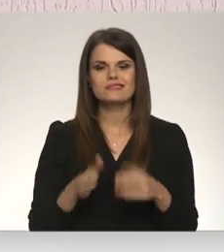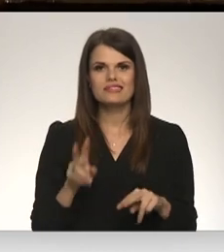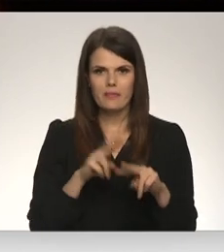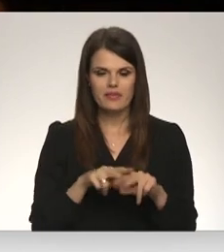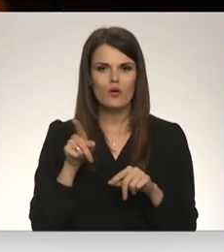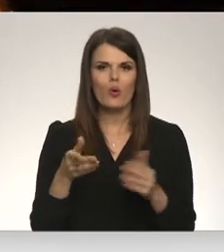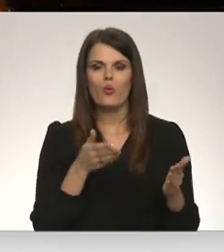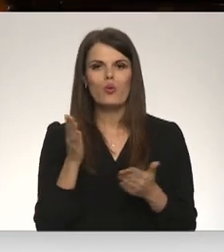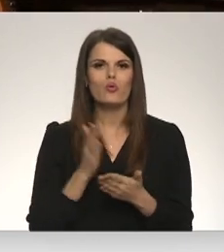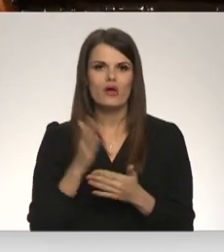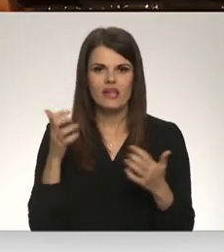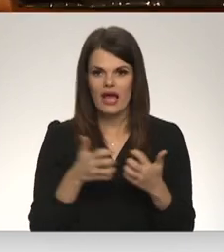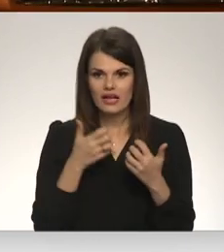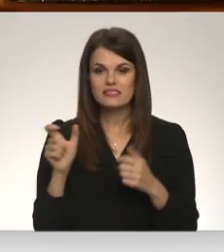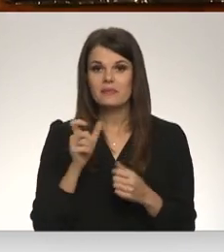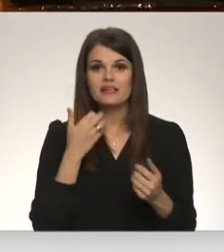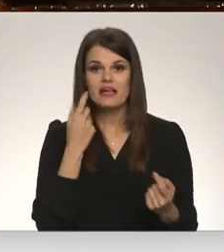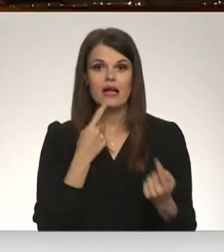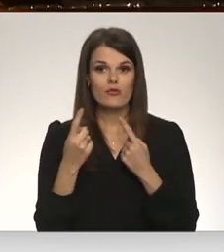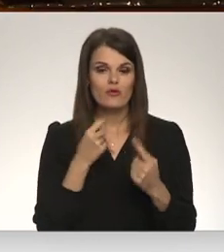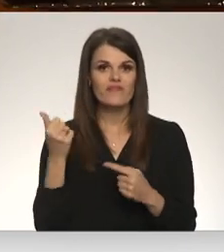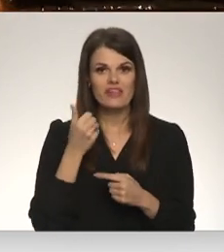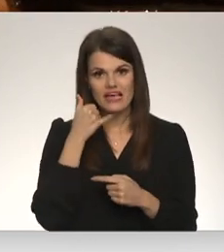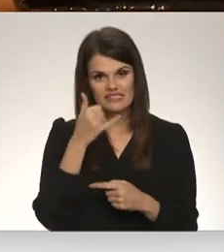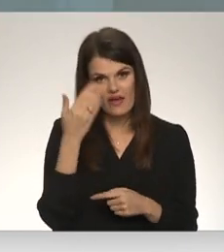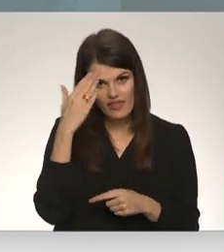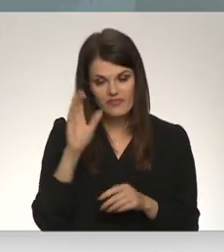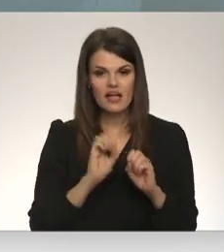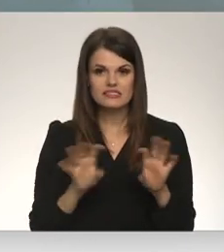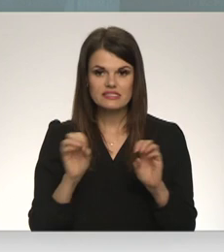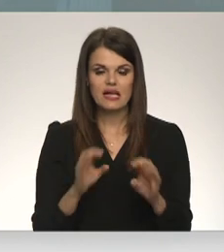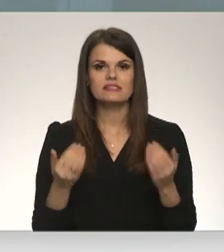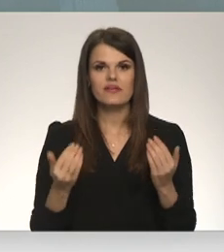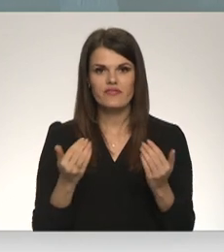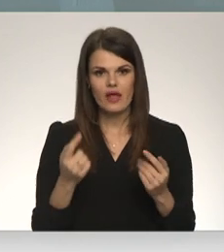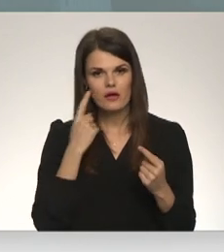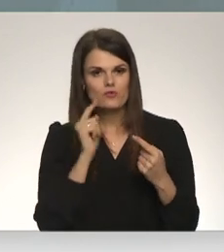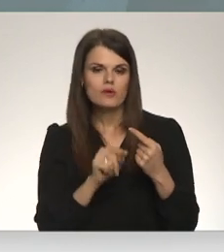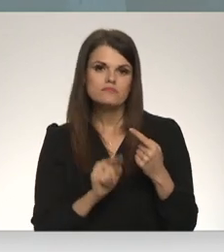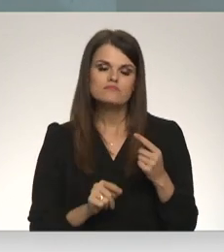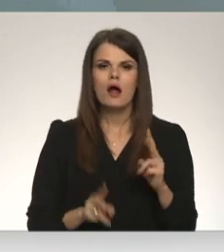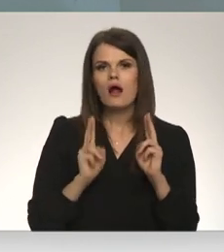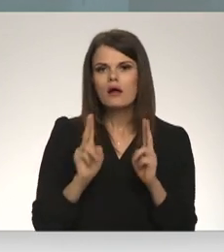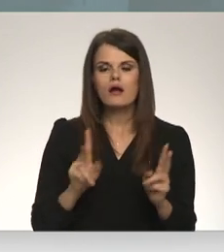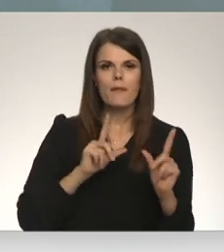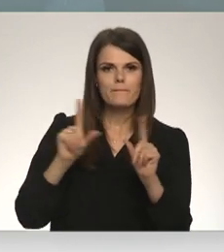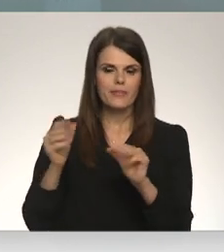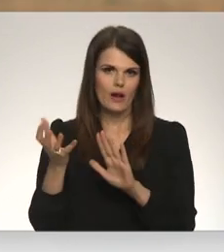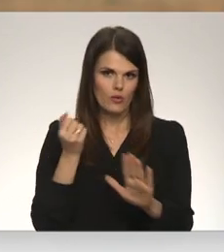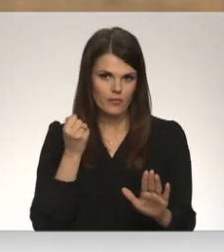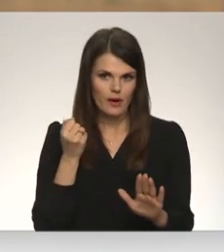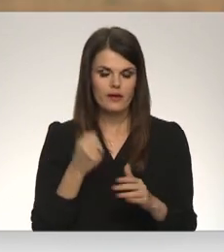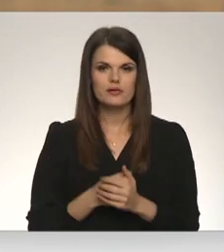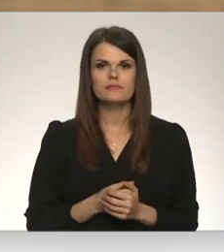kara darbība. Brīdī, kad runājam, Tetjanai piezvana dēls, un viņa stāsta, ka pašlaik apsver vairākus variantus, kā aizbraukt viņam pakaļ.